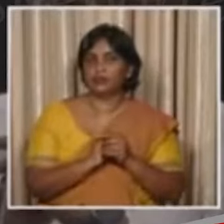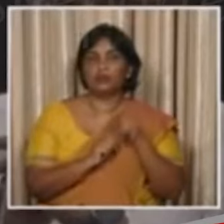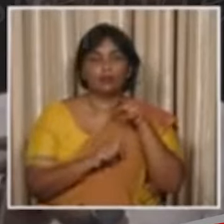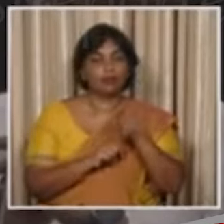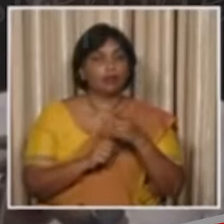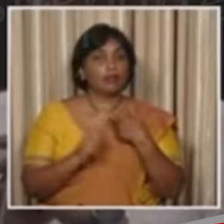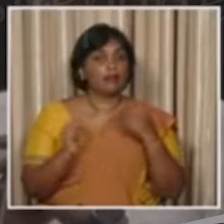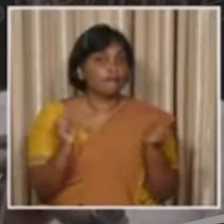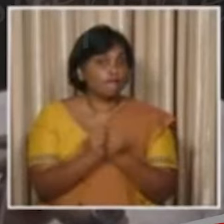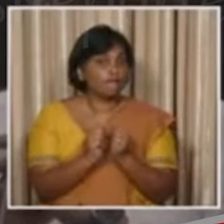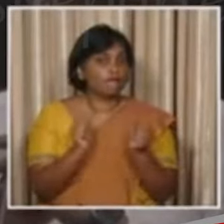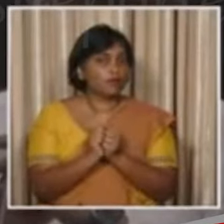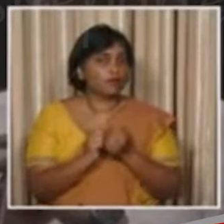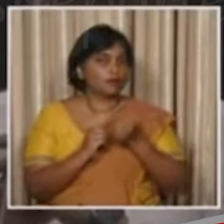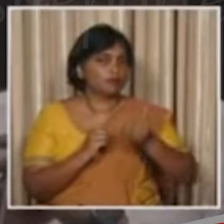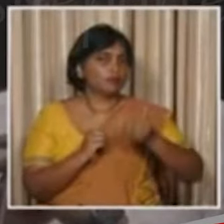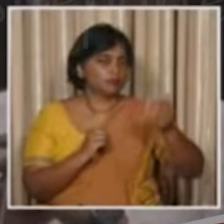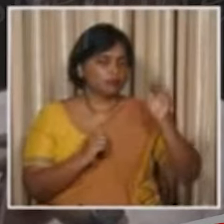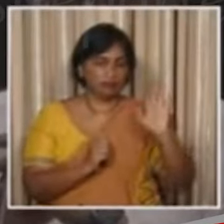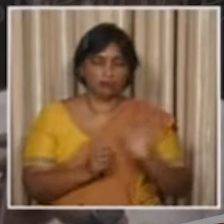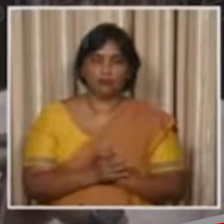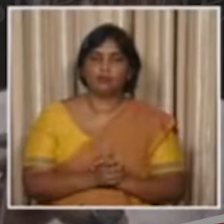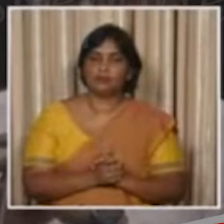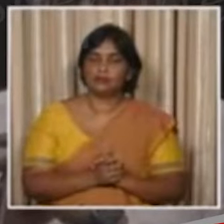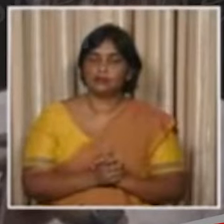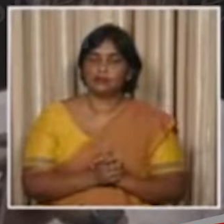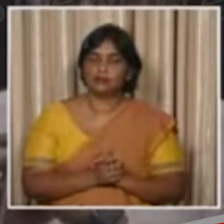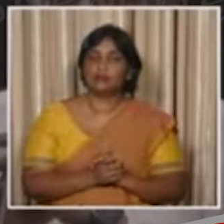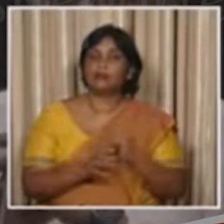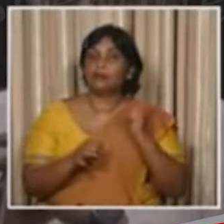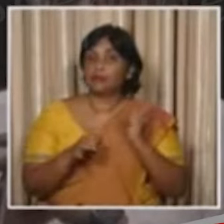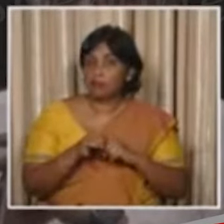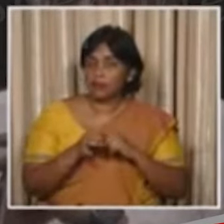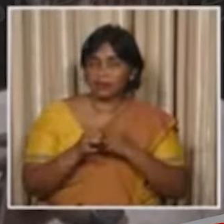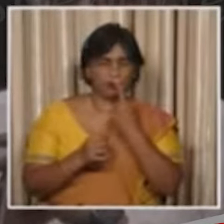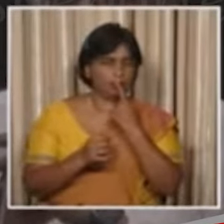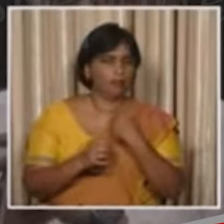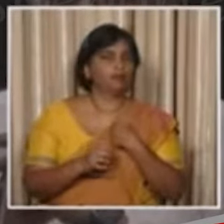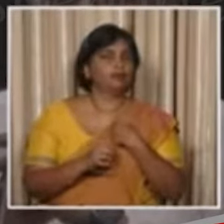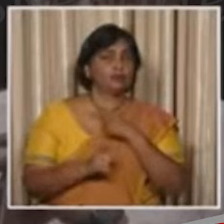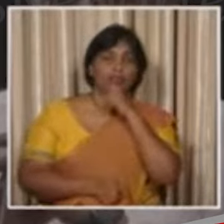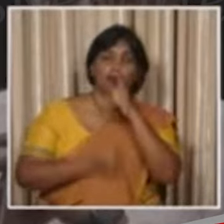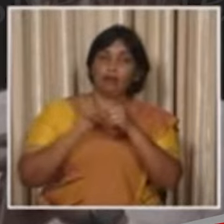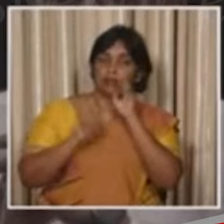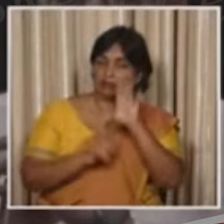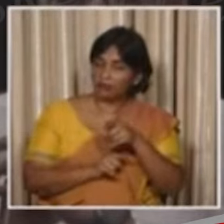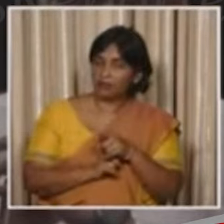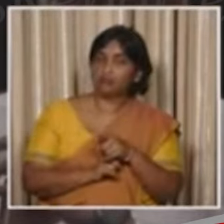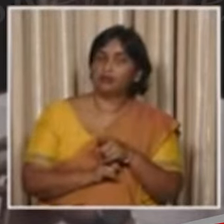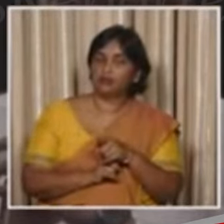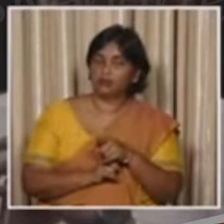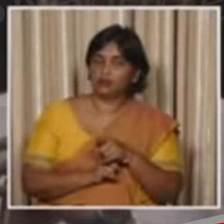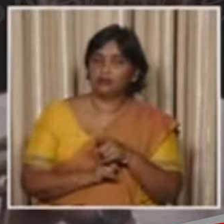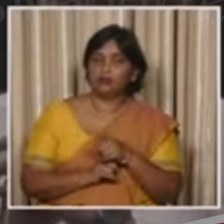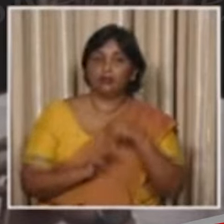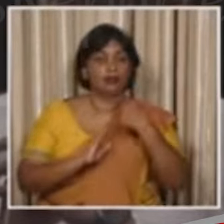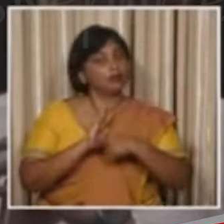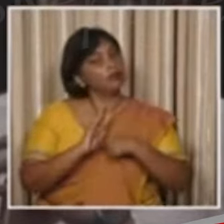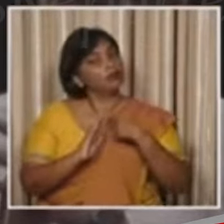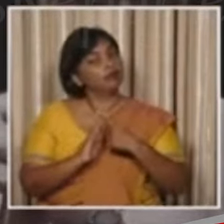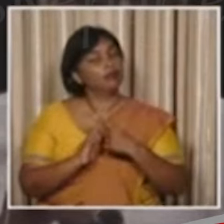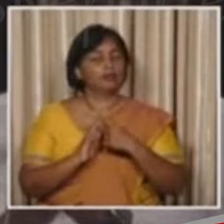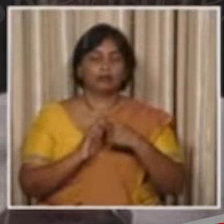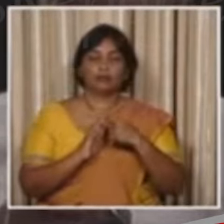මේ අපි වැඩේ කරන ගමන් කතා කරන්නේ. හැබැයි ප්‍රශ්නහන එකයි කය ගහන එකයි රටට